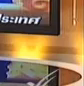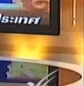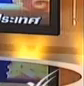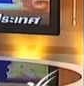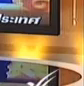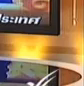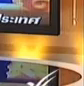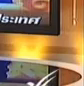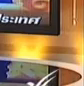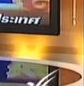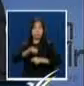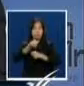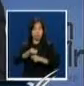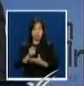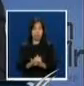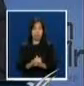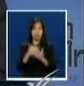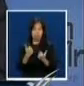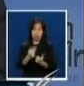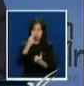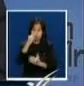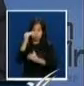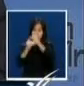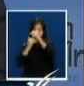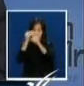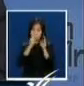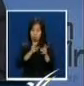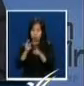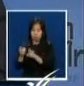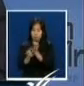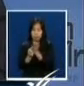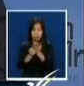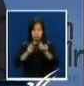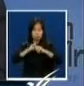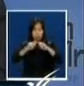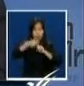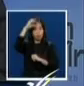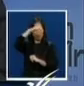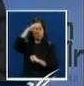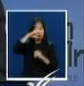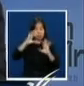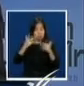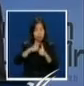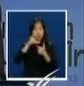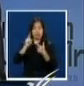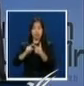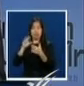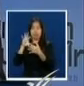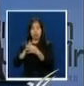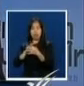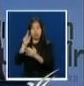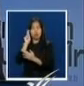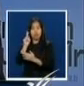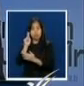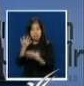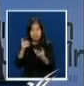ผนต่อเนื่องไปถึงรัฐบาลชุดหน้านายอภิสิทธิ์เวชชาชีวะนายรัฐมนตรีกล่าวในรายการเชื่อมั่นประเทศไทยว่าในการประชุ